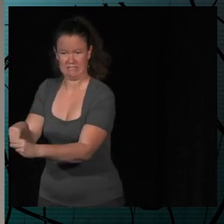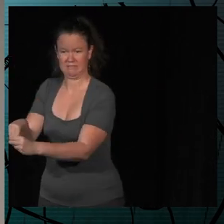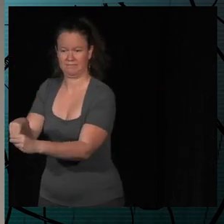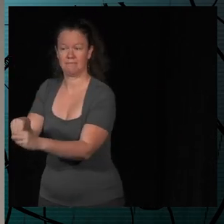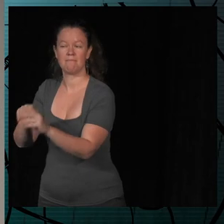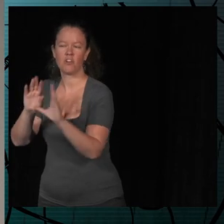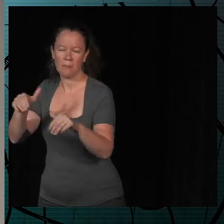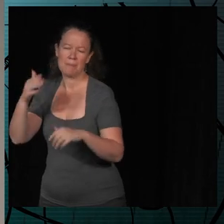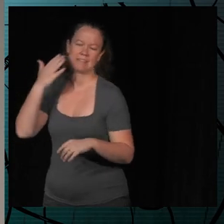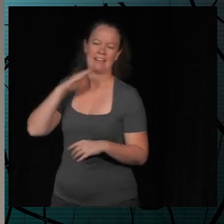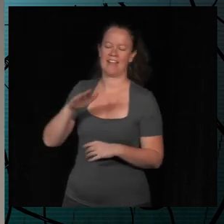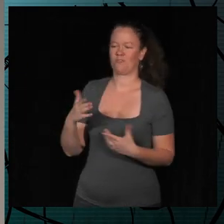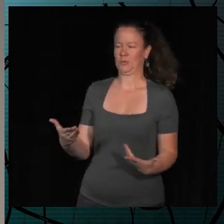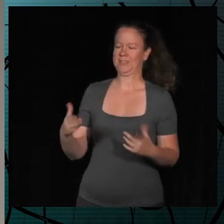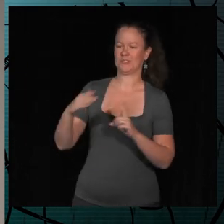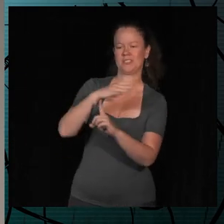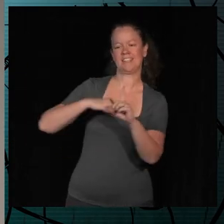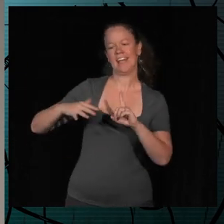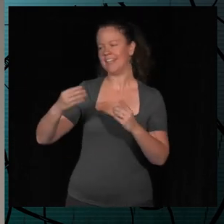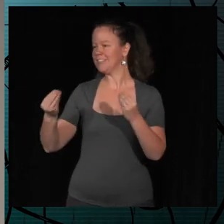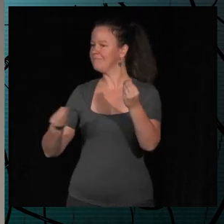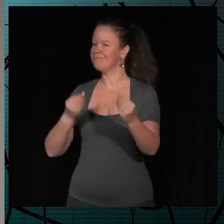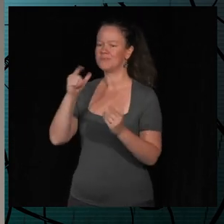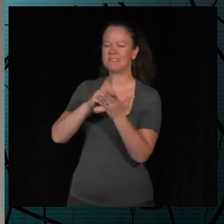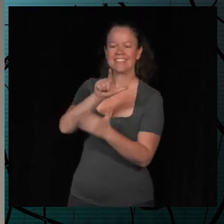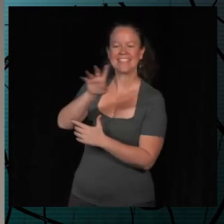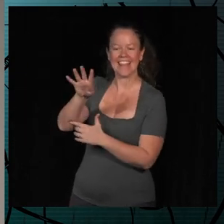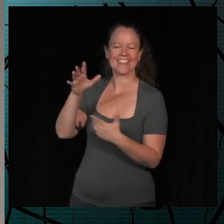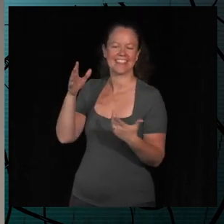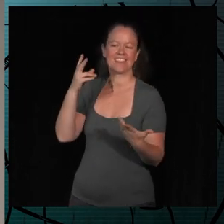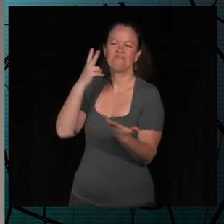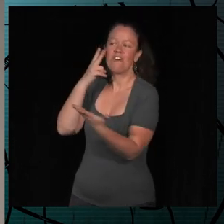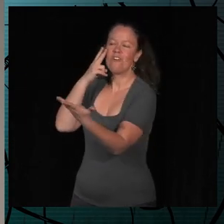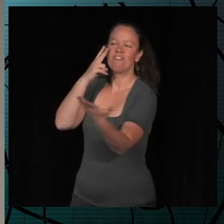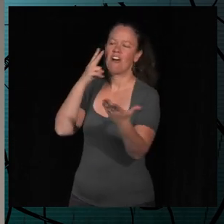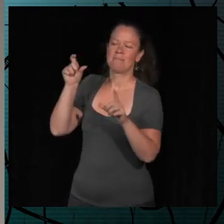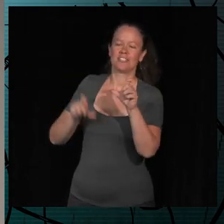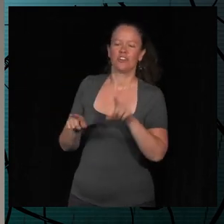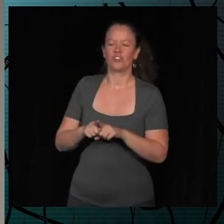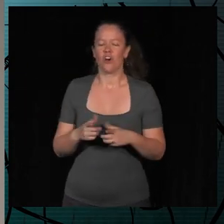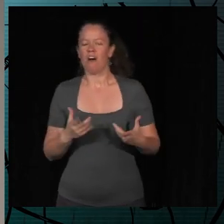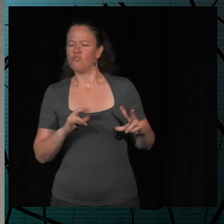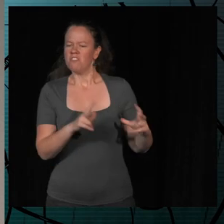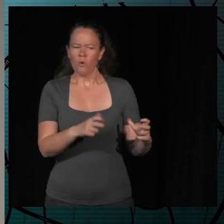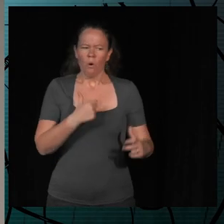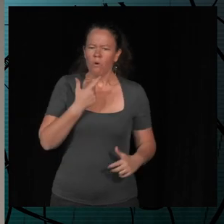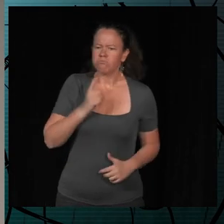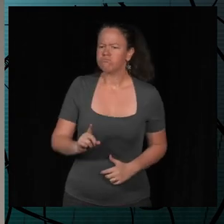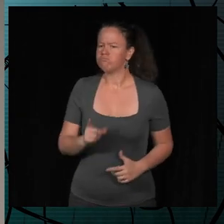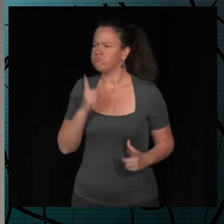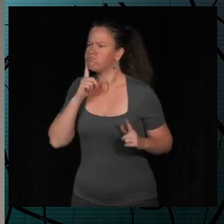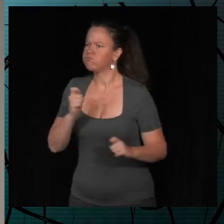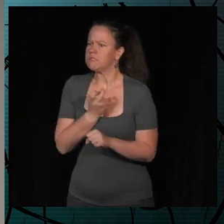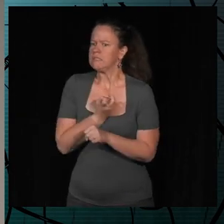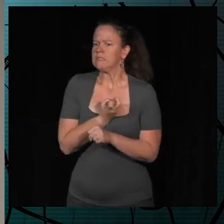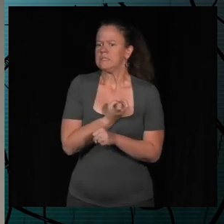vous tous nous sommes encore en 2024 régulièrement les témoins de réserves et misises contre les jeux vidéo et